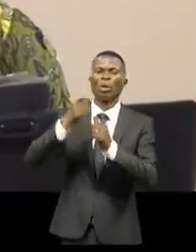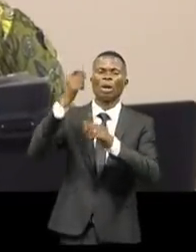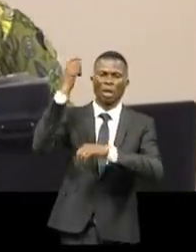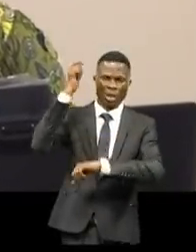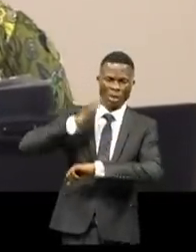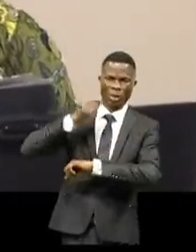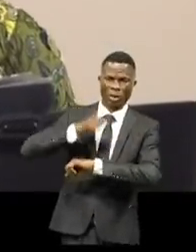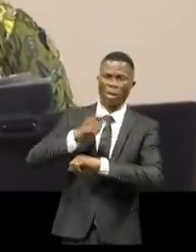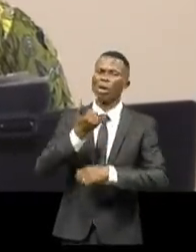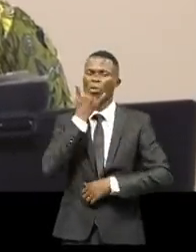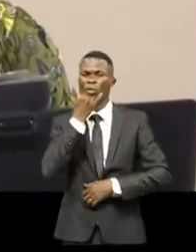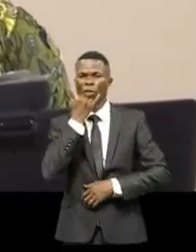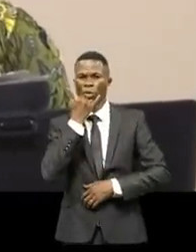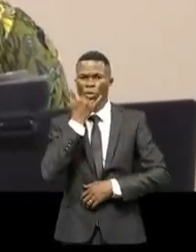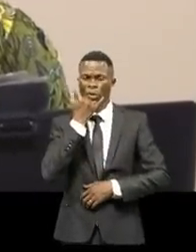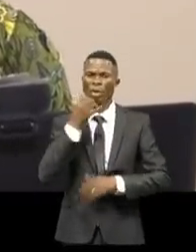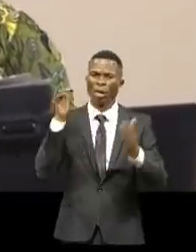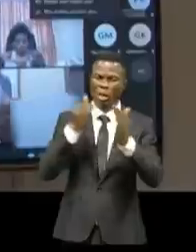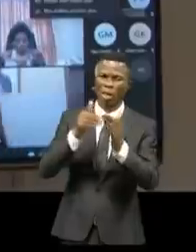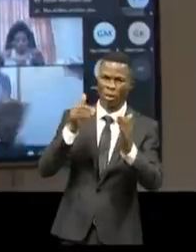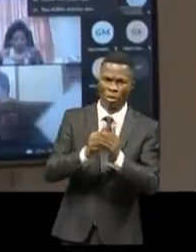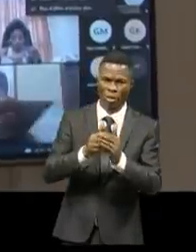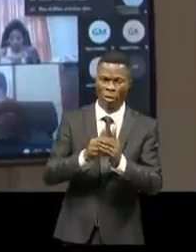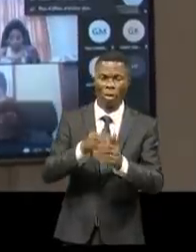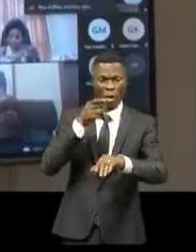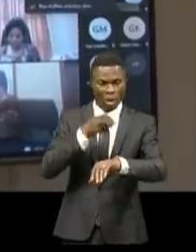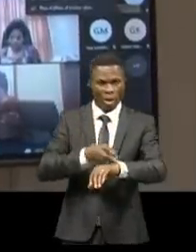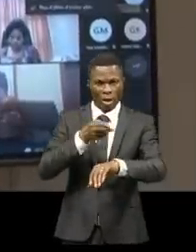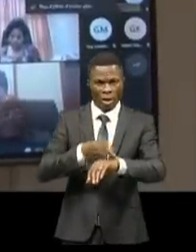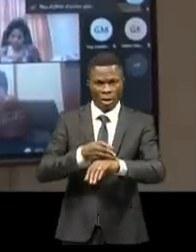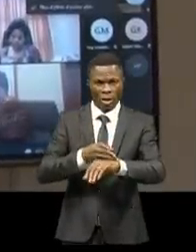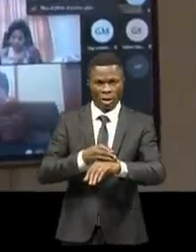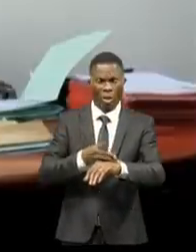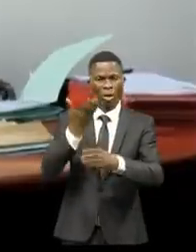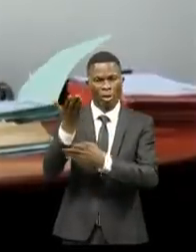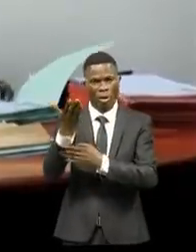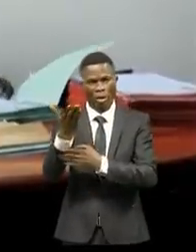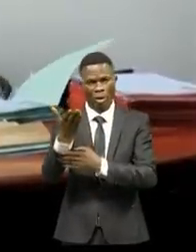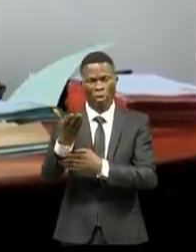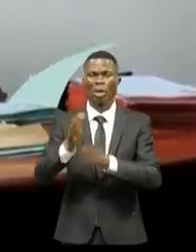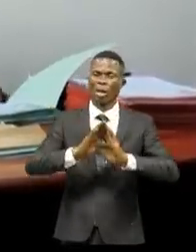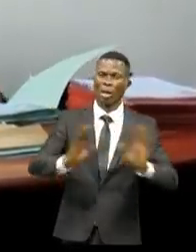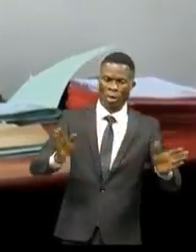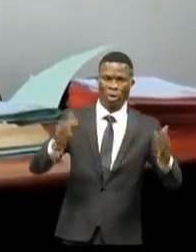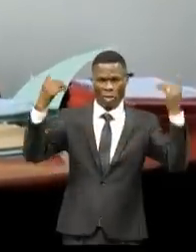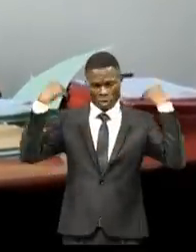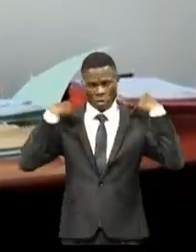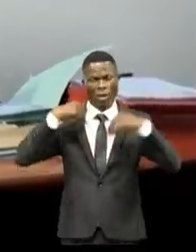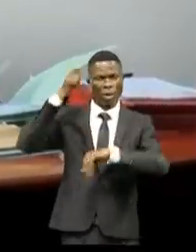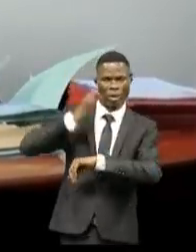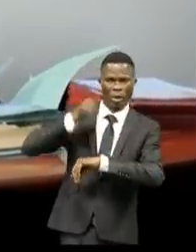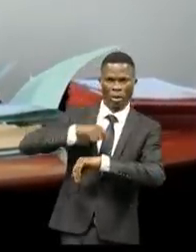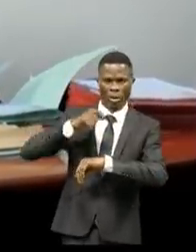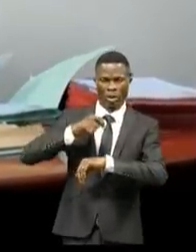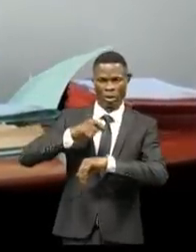visant des infractions dont la répression est, au moment où l'entraide est demandée, de la compétence des autorités judiciaires